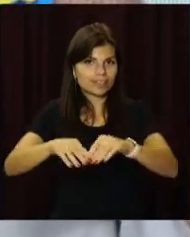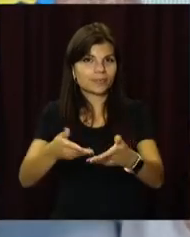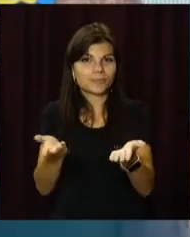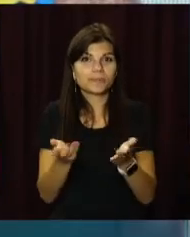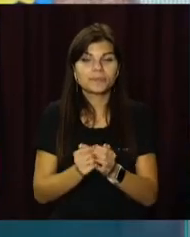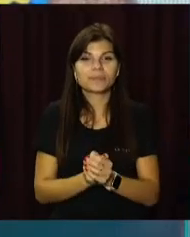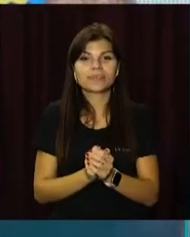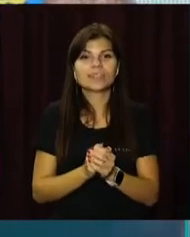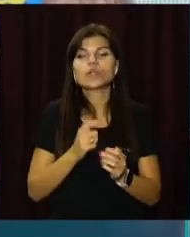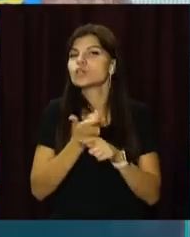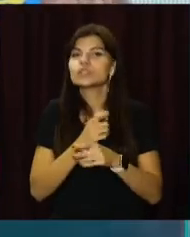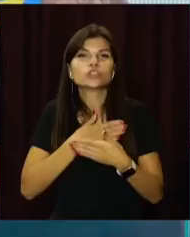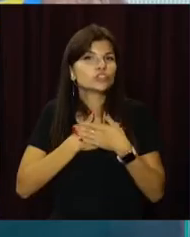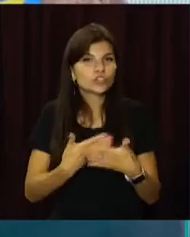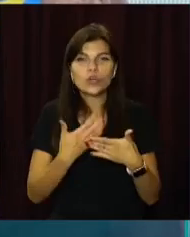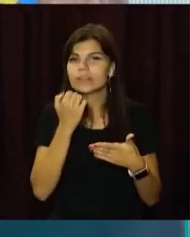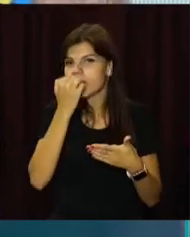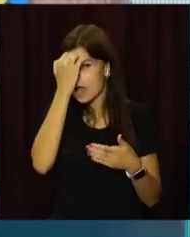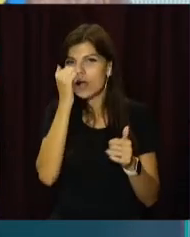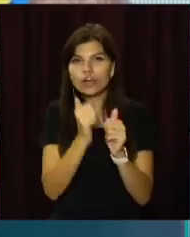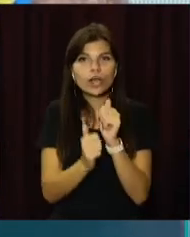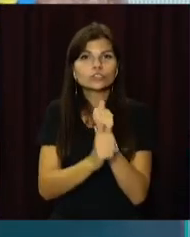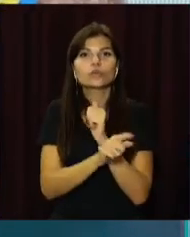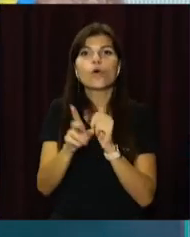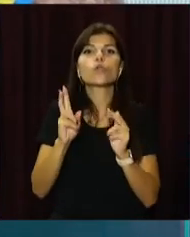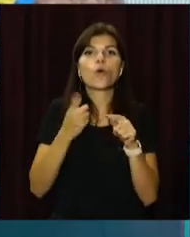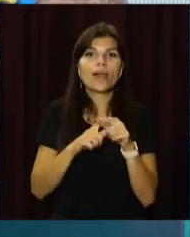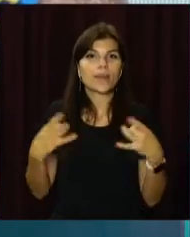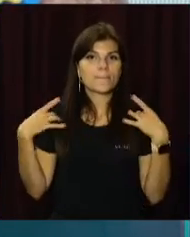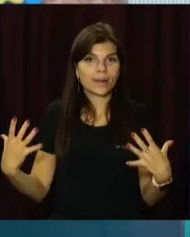Щиро дякую ще раз кожному, хто долучився до цього